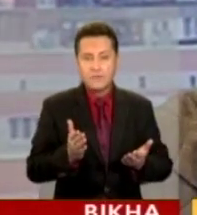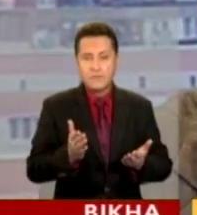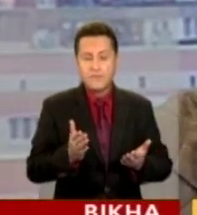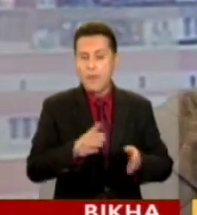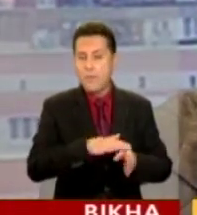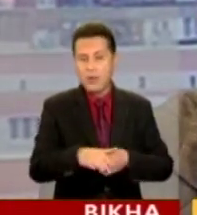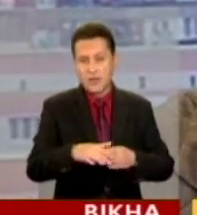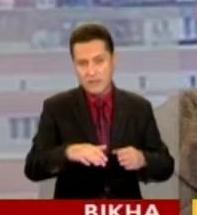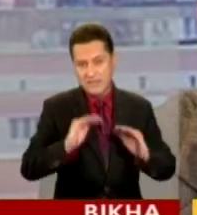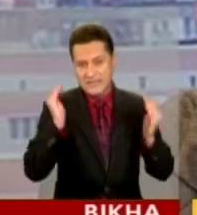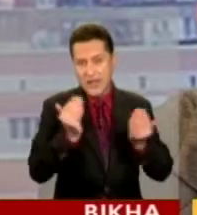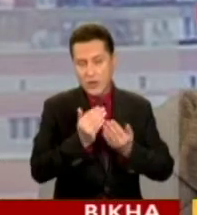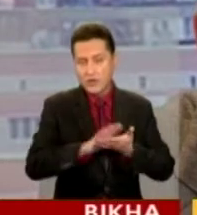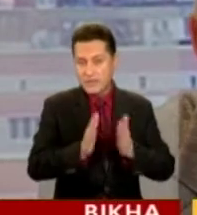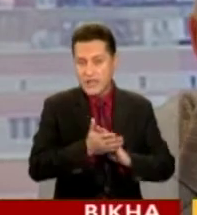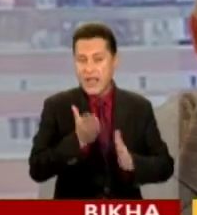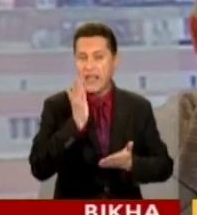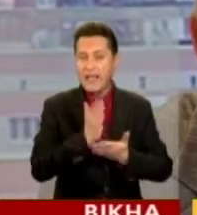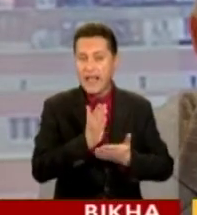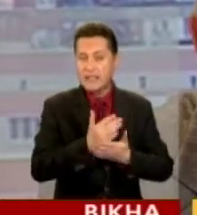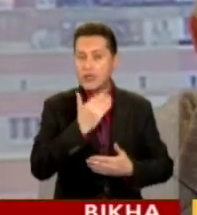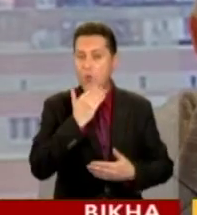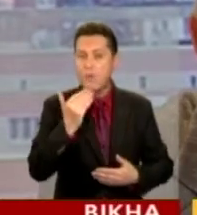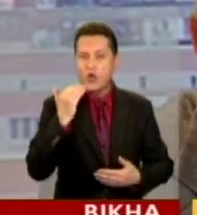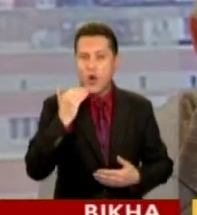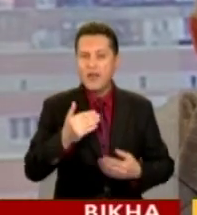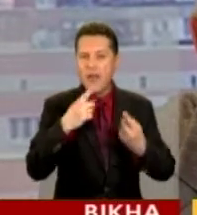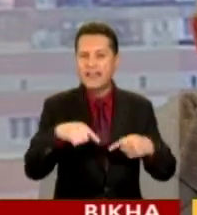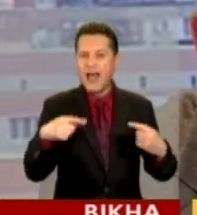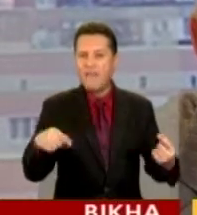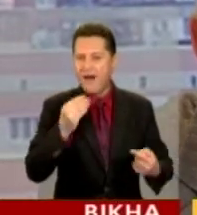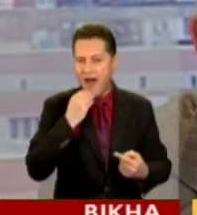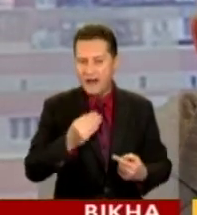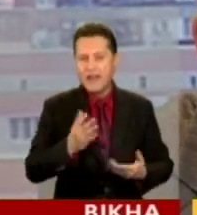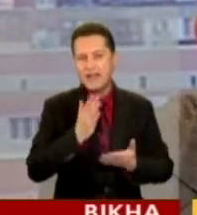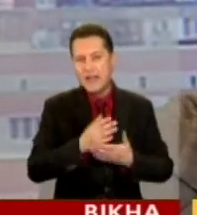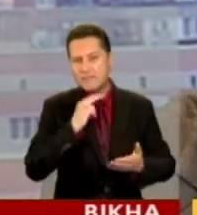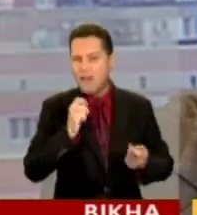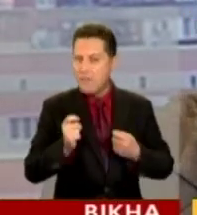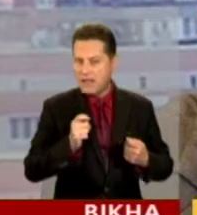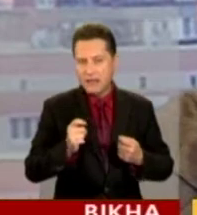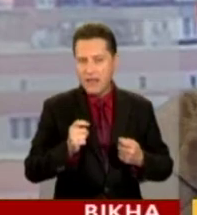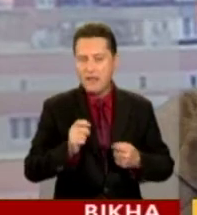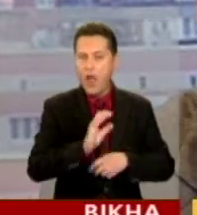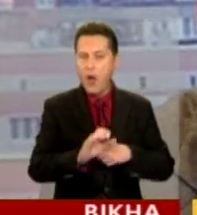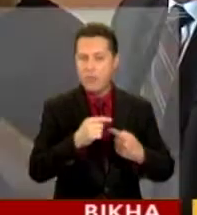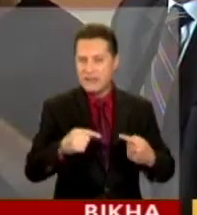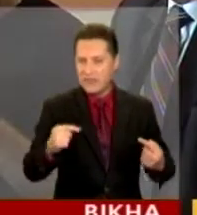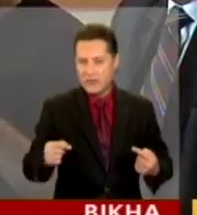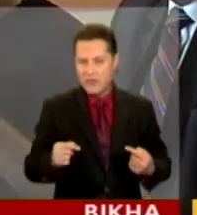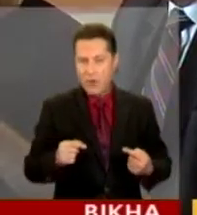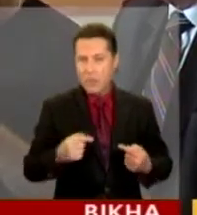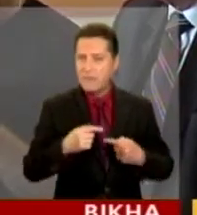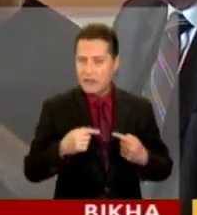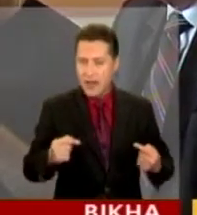полуизолирующем состоянии, поэтому есть многие товары, есть опасения у поставщиков и так далее.